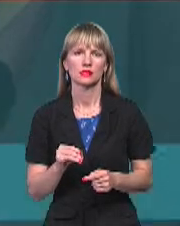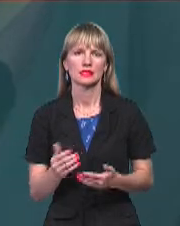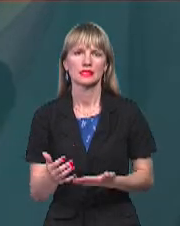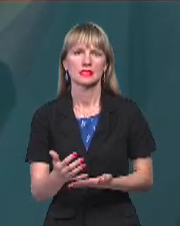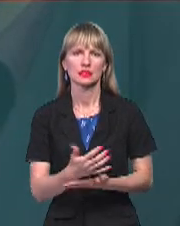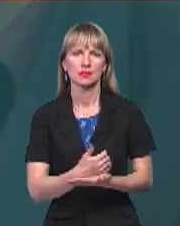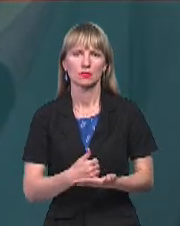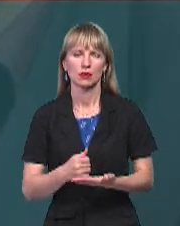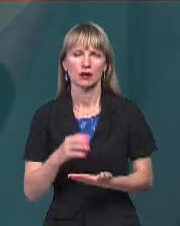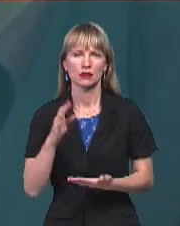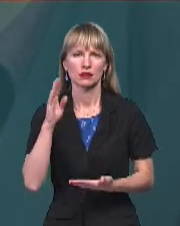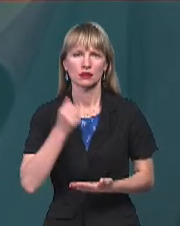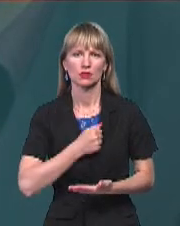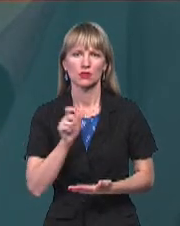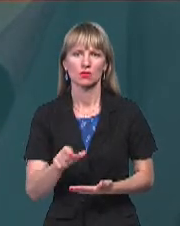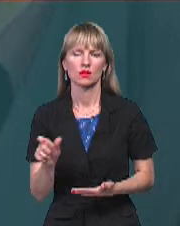зібралися хлопці